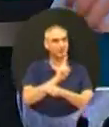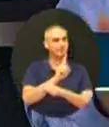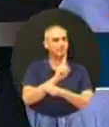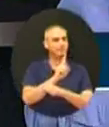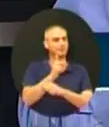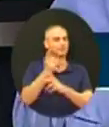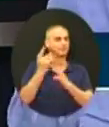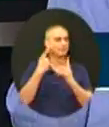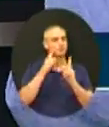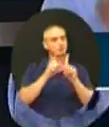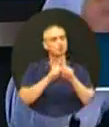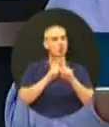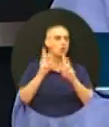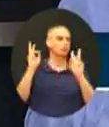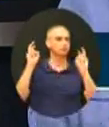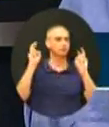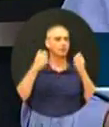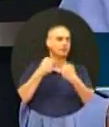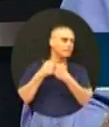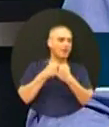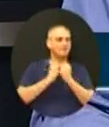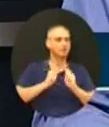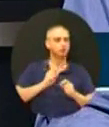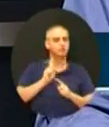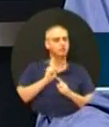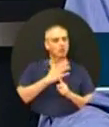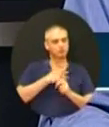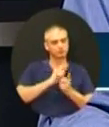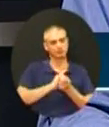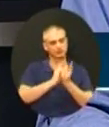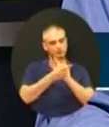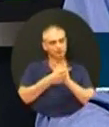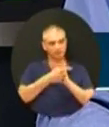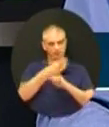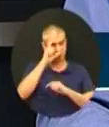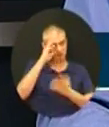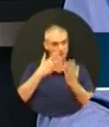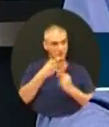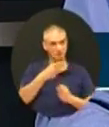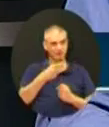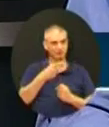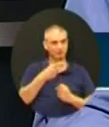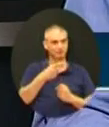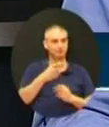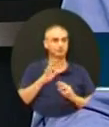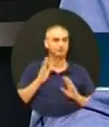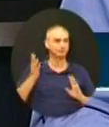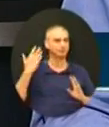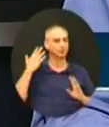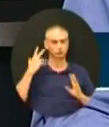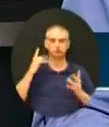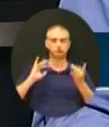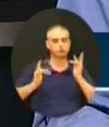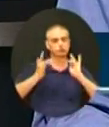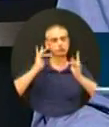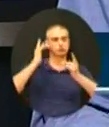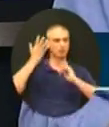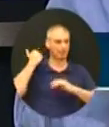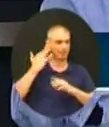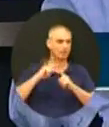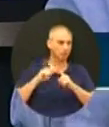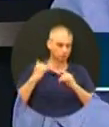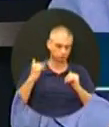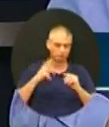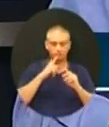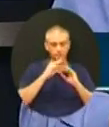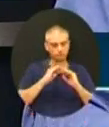מאבק הירושה, וכל אלה שלטשו עיניים לכיסא של אבו מאזן, הרוחות היו לוהטות יותר לפני מספר חודשים,